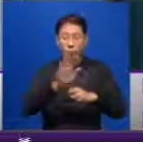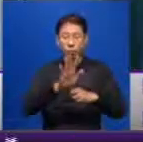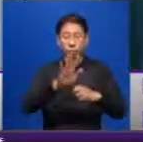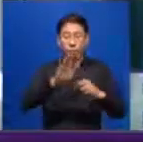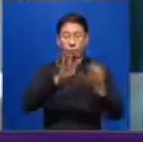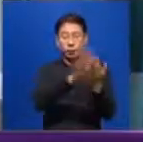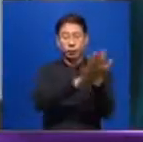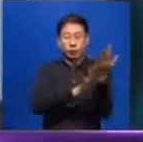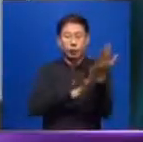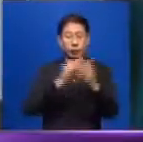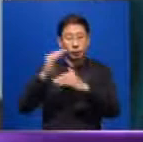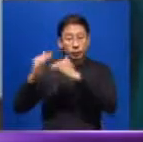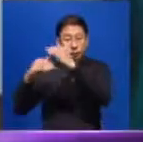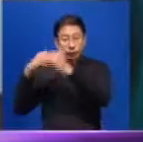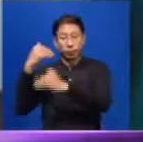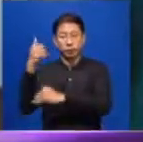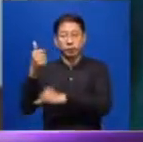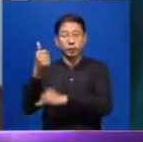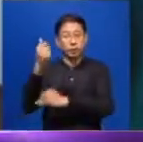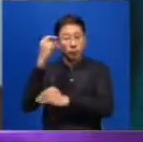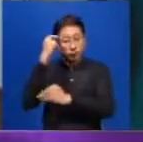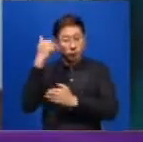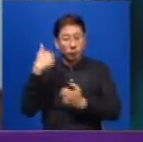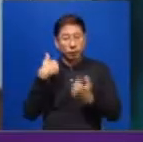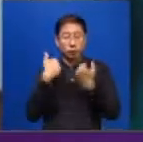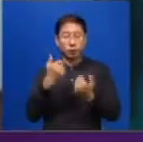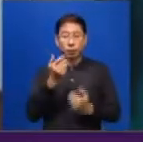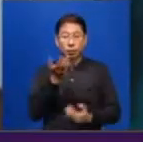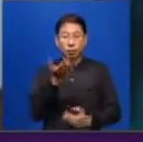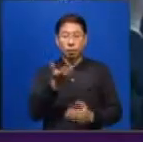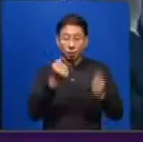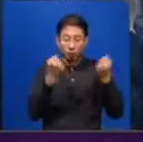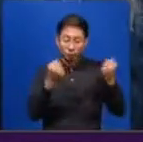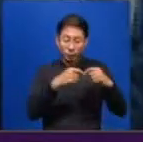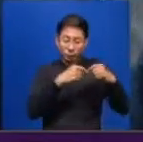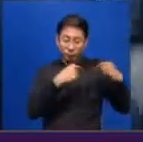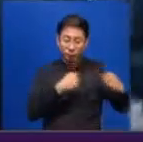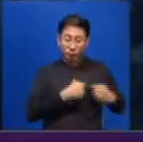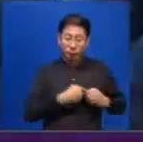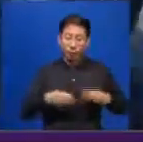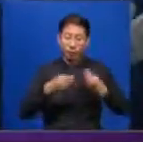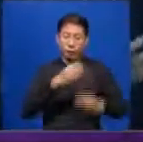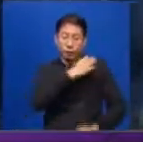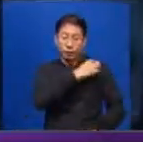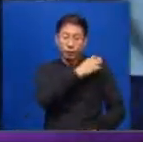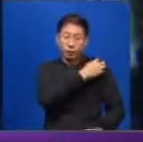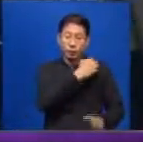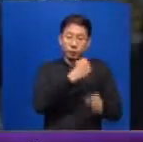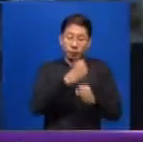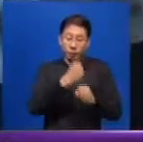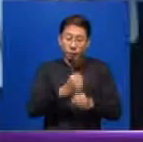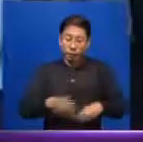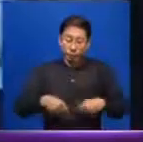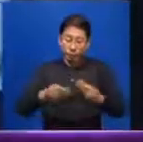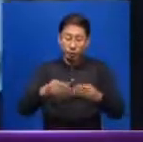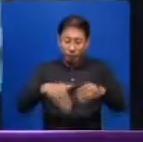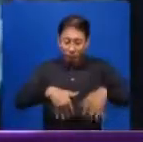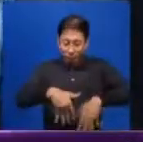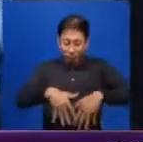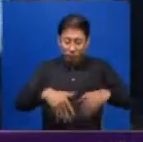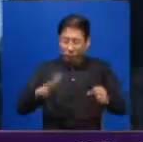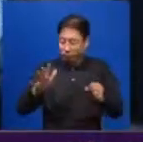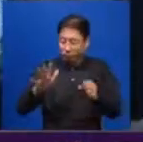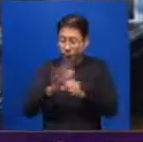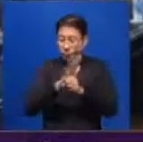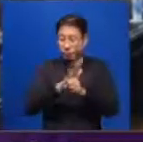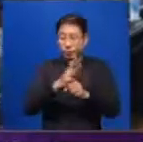ในช่วงที่ผ่านมาและขอเป็นกำลังใจให้ข้าราชการทุกคนทำงานเพื่อประชาชนอย่างเต็มความสามารถจากนั้น